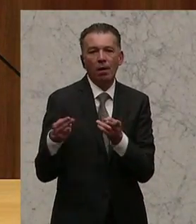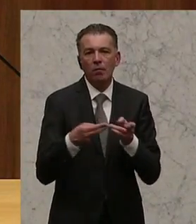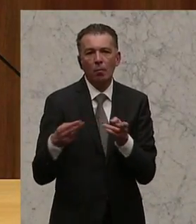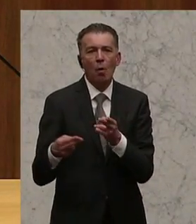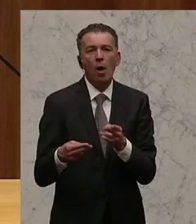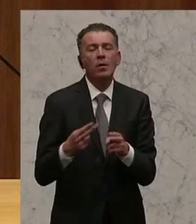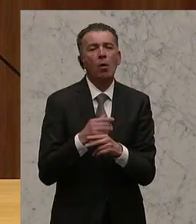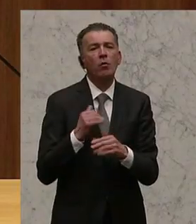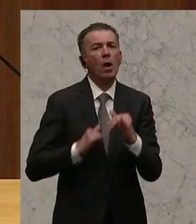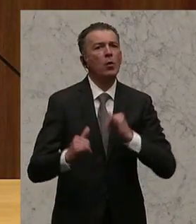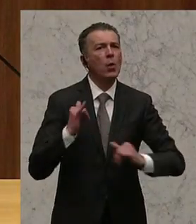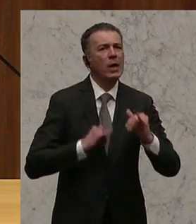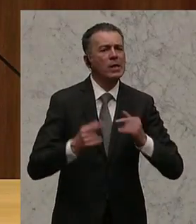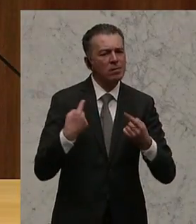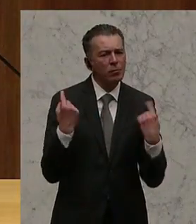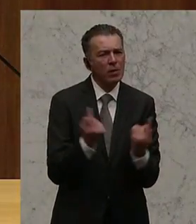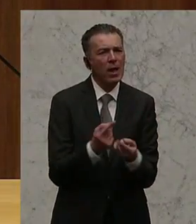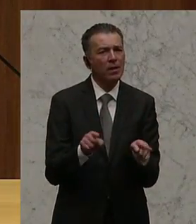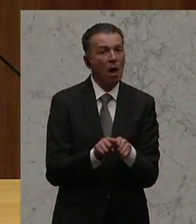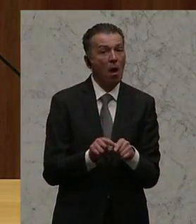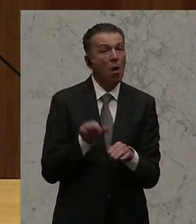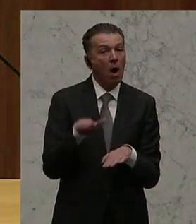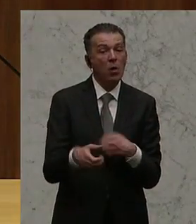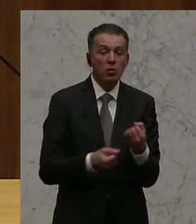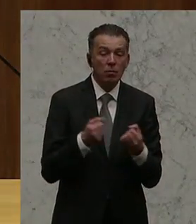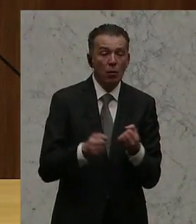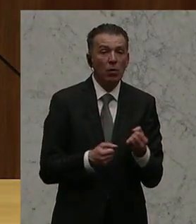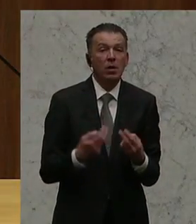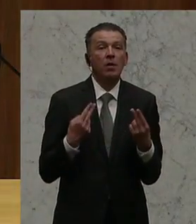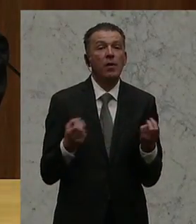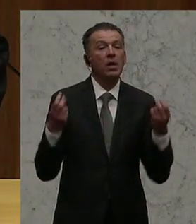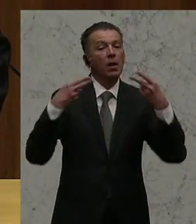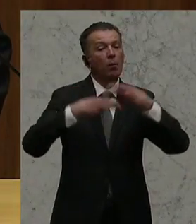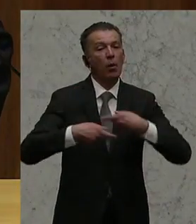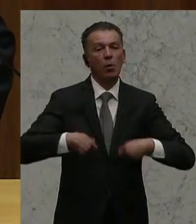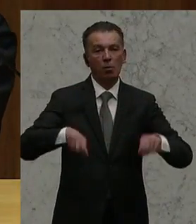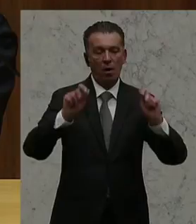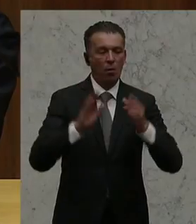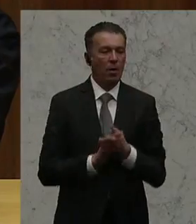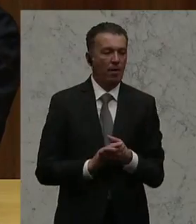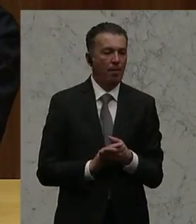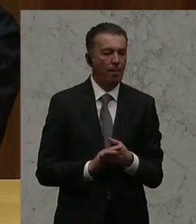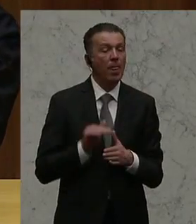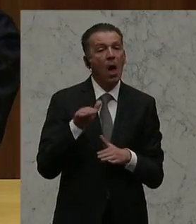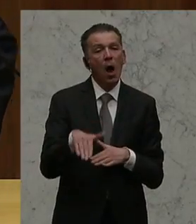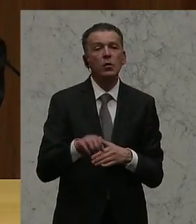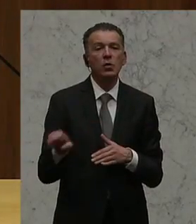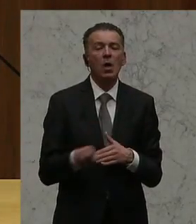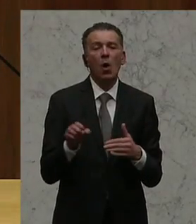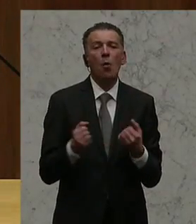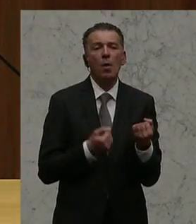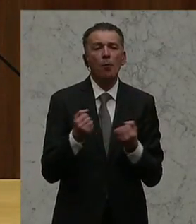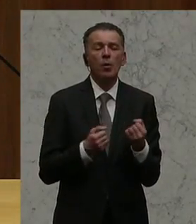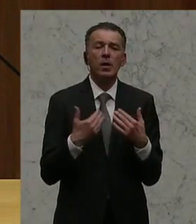ist ein Tourismusland. Auch da sieht man, Außenpolitik kann ein wichtiger Brückenbauer sein. Im Außen- und Europapolitischen Bericht